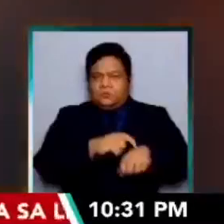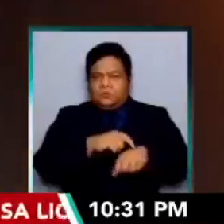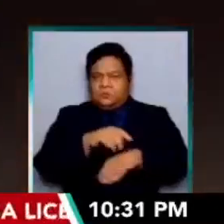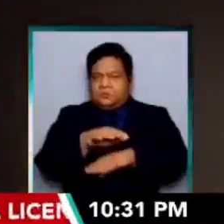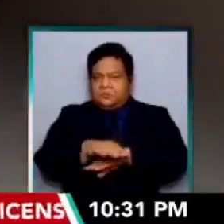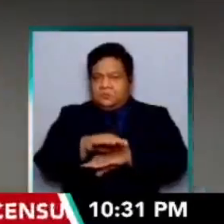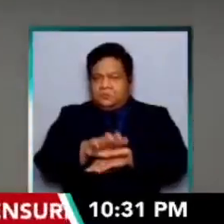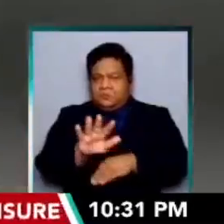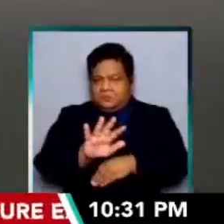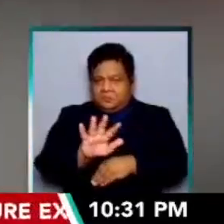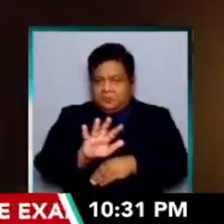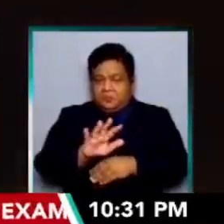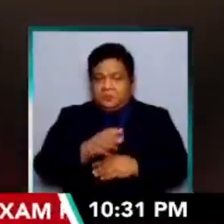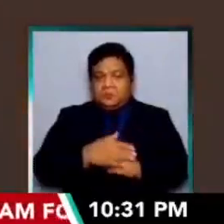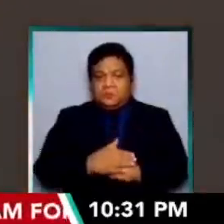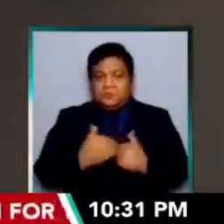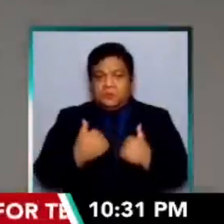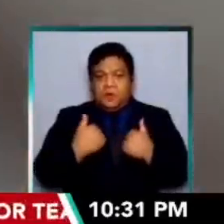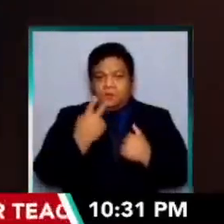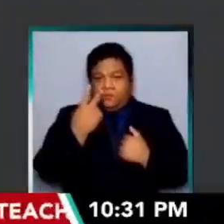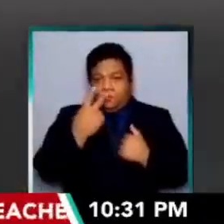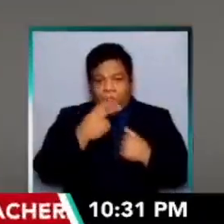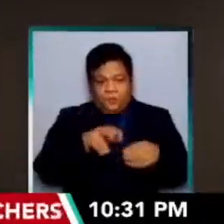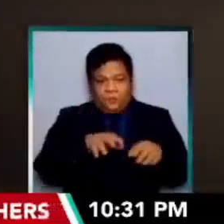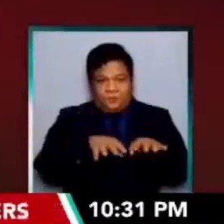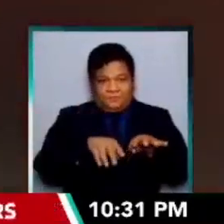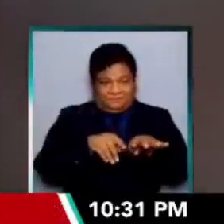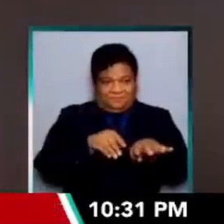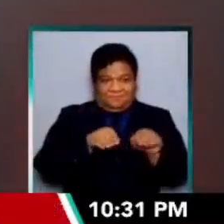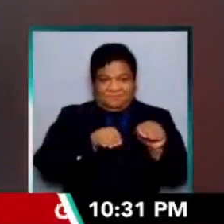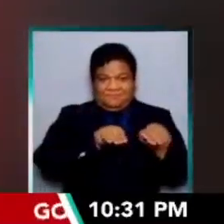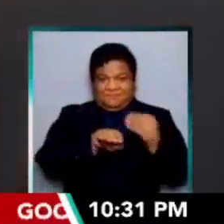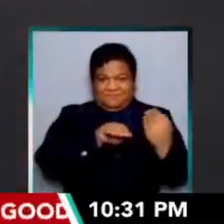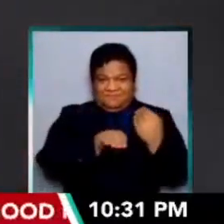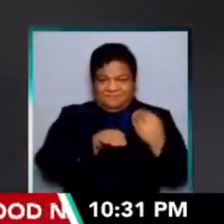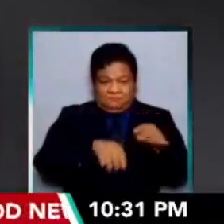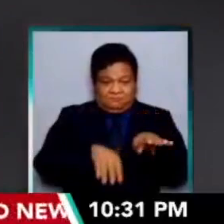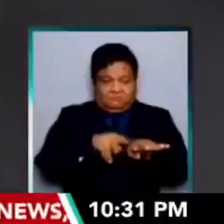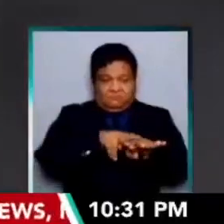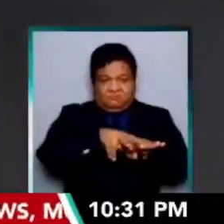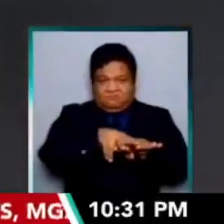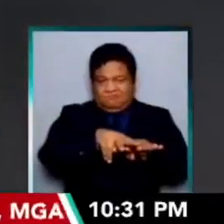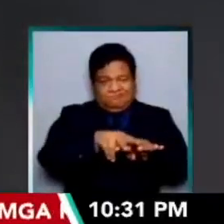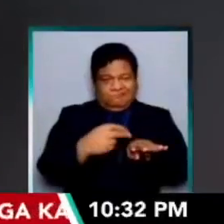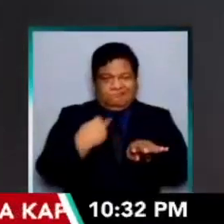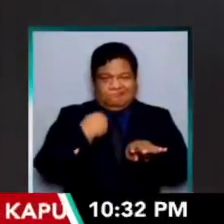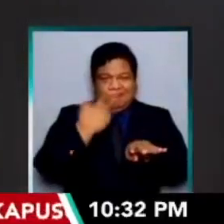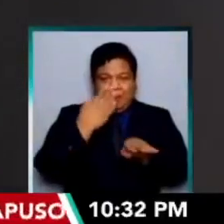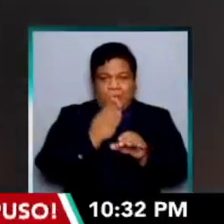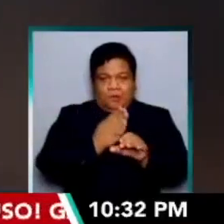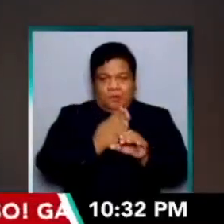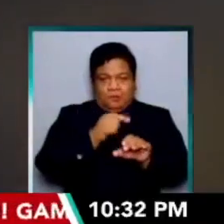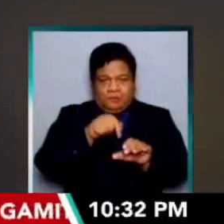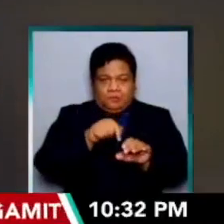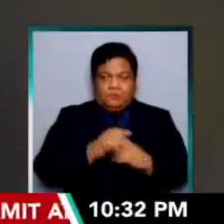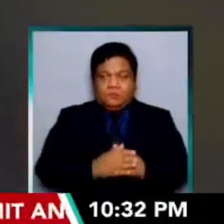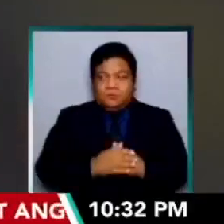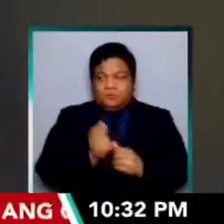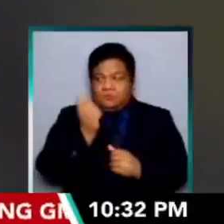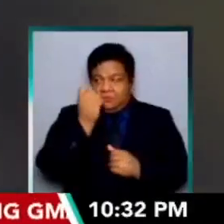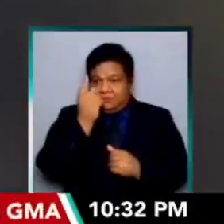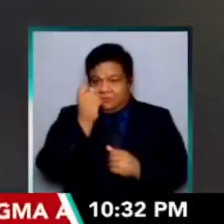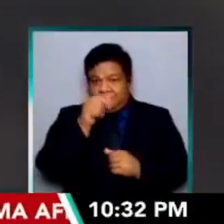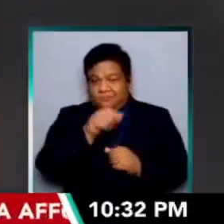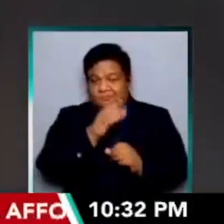muna nadaanan dahil sa insidente. Kwento ng driver ng bus sa bandang baterya kung saan naroon ang electrical system,